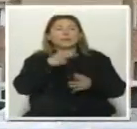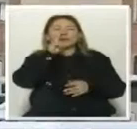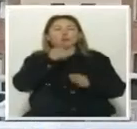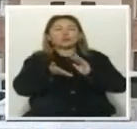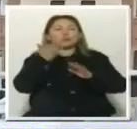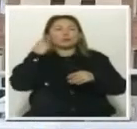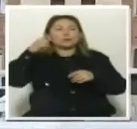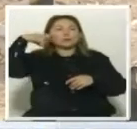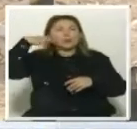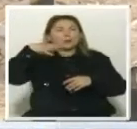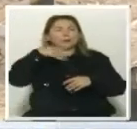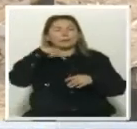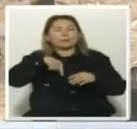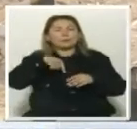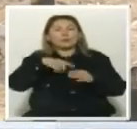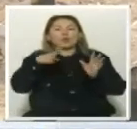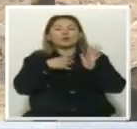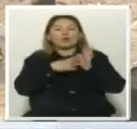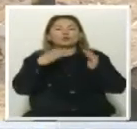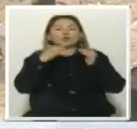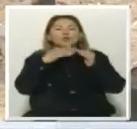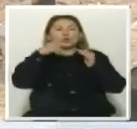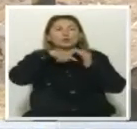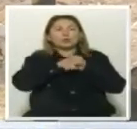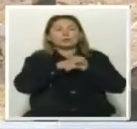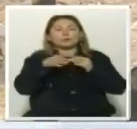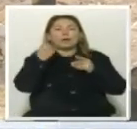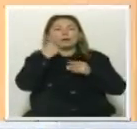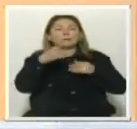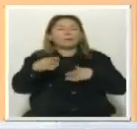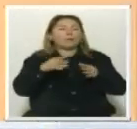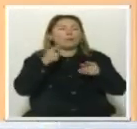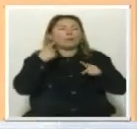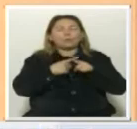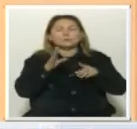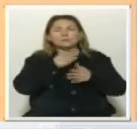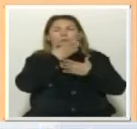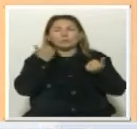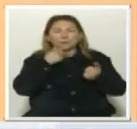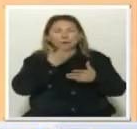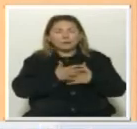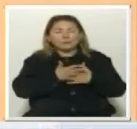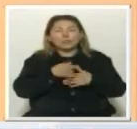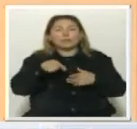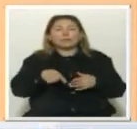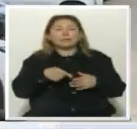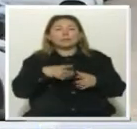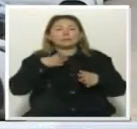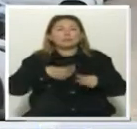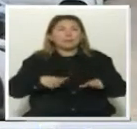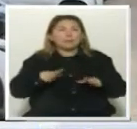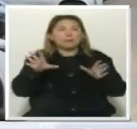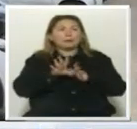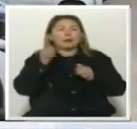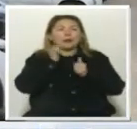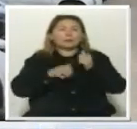бері жарық жиі сөнеді. Мұндағы 9 үйдің электр желісі бір қондырғыға қосылған. Сол себепті ол шамадан тыс жүктемеге шыдамайды.